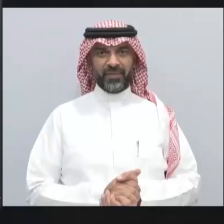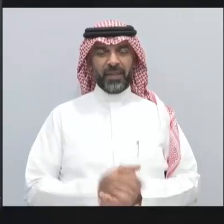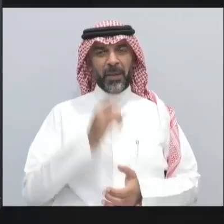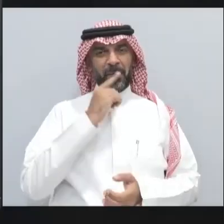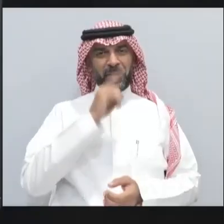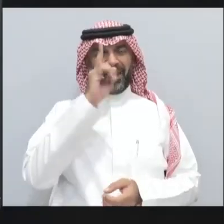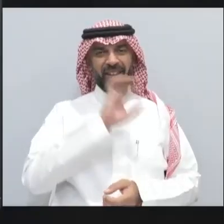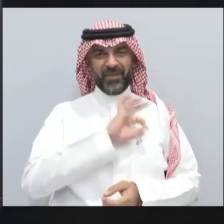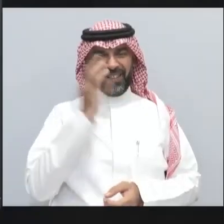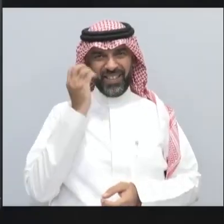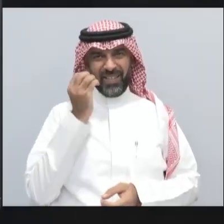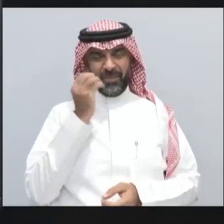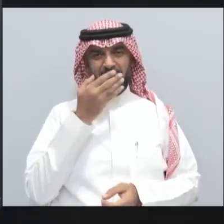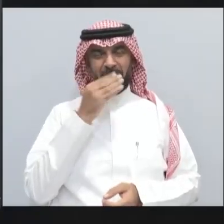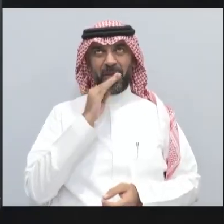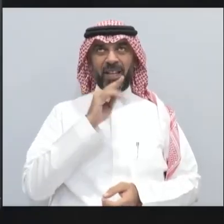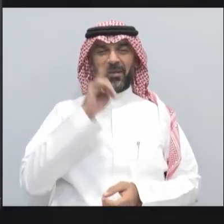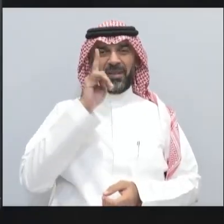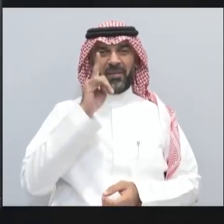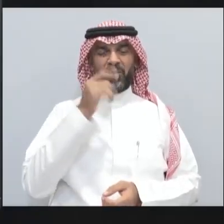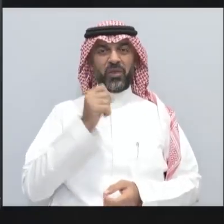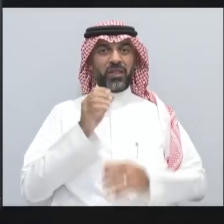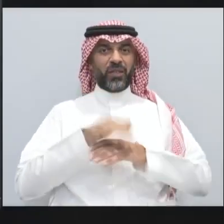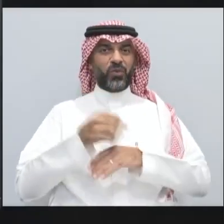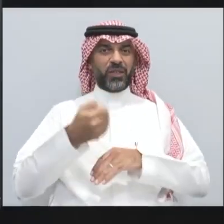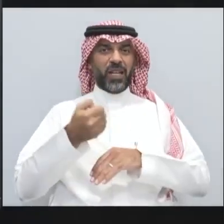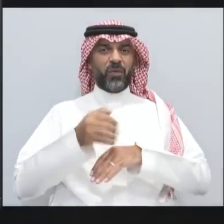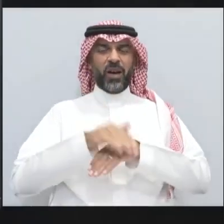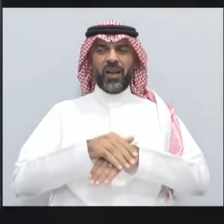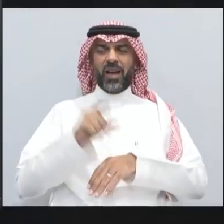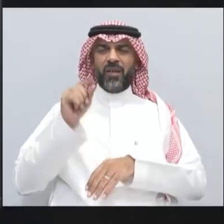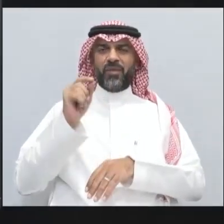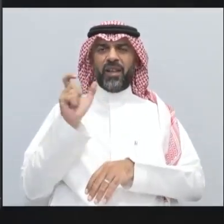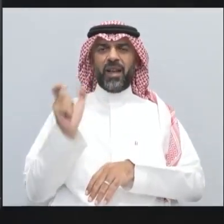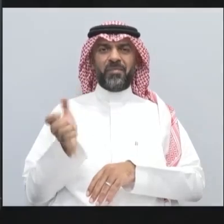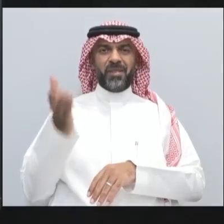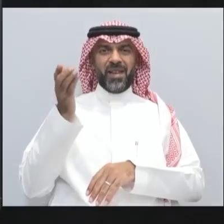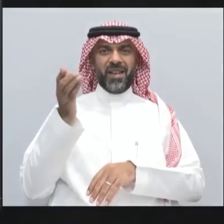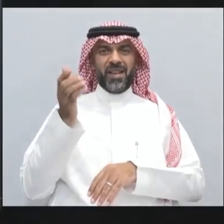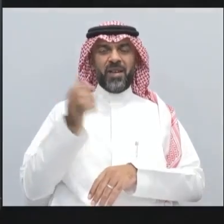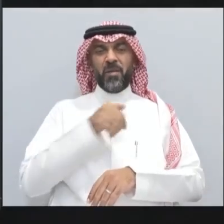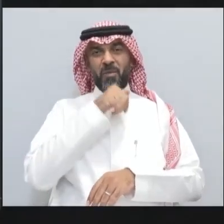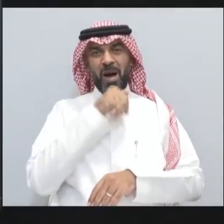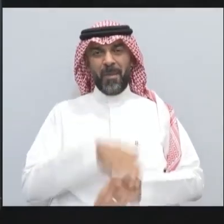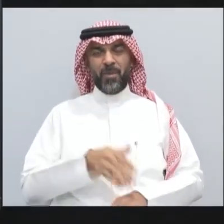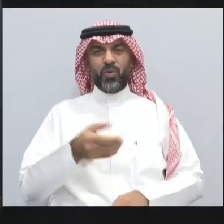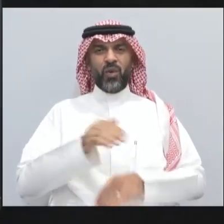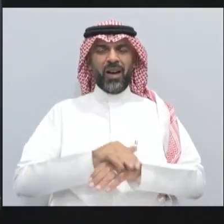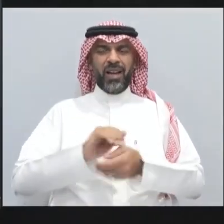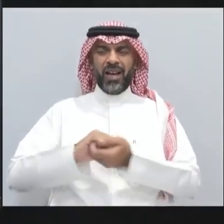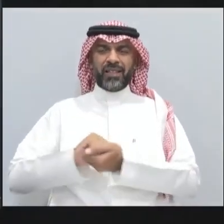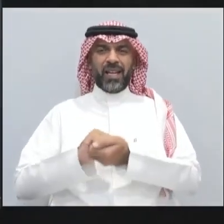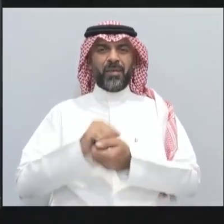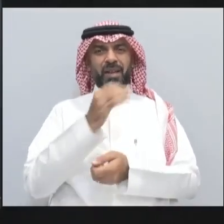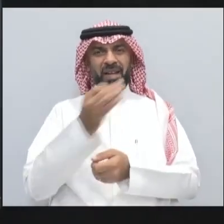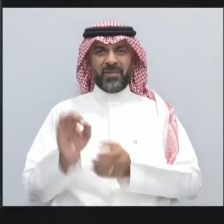بسم الله الرحمن الرحيم الحمد لله رب العالمين والصلاه والسلام على اشرف الانبياء والمرسلين سيدنا محمد وعلى اله وصحبه